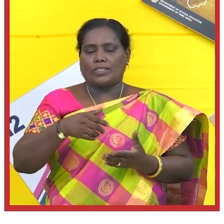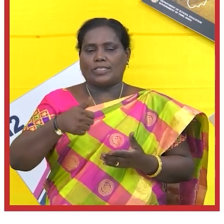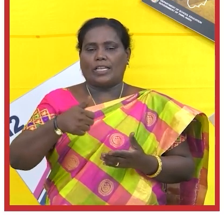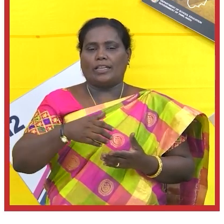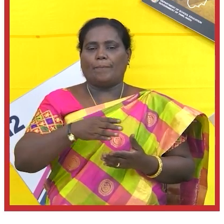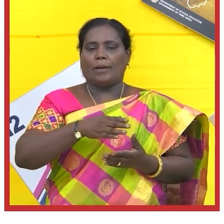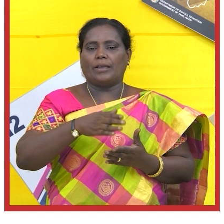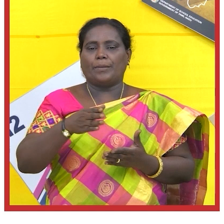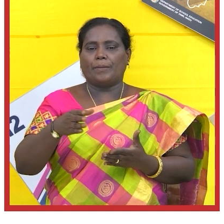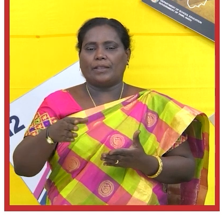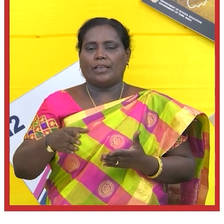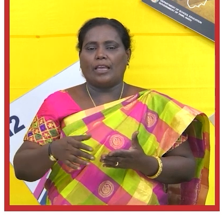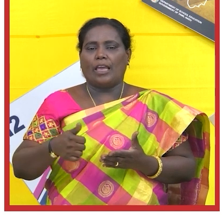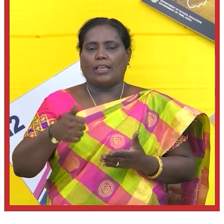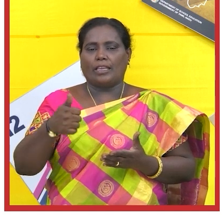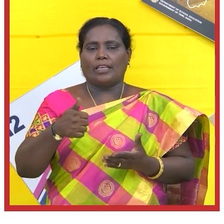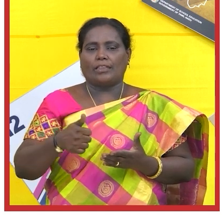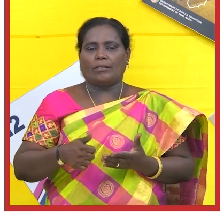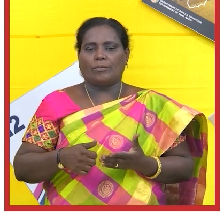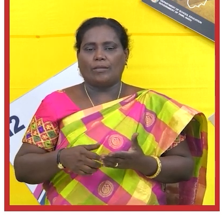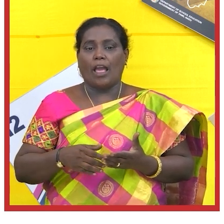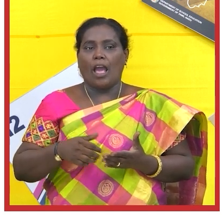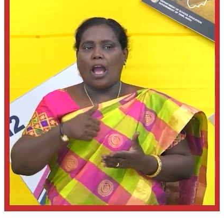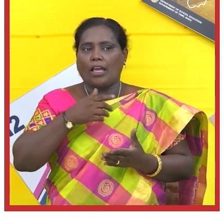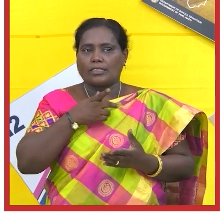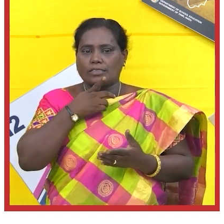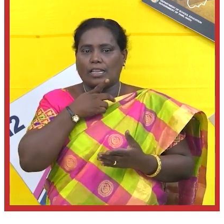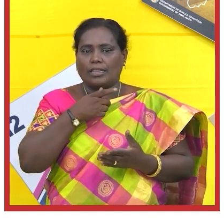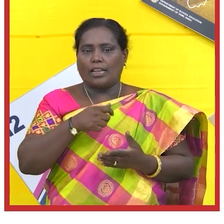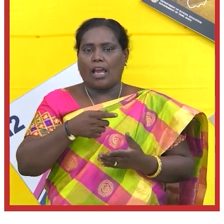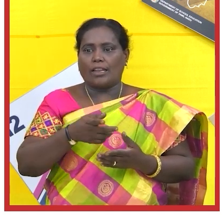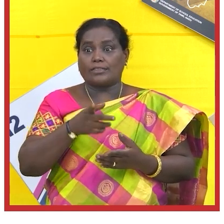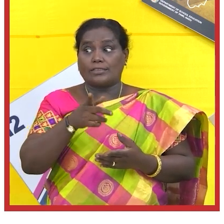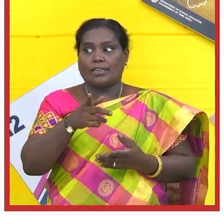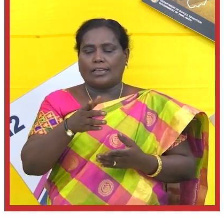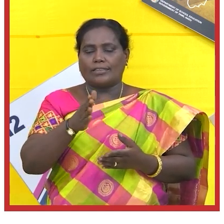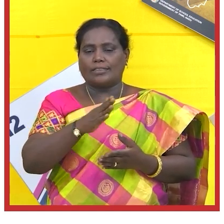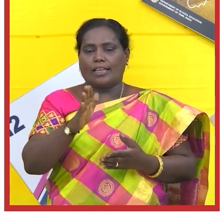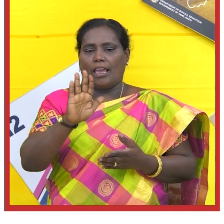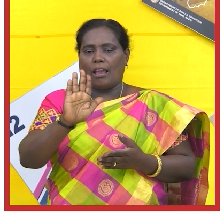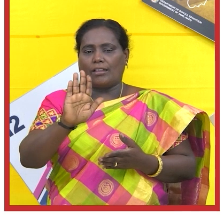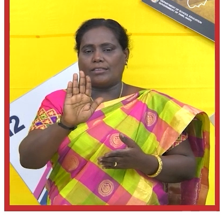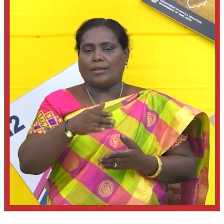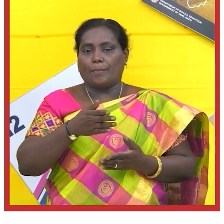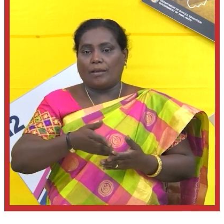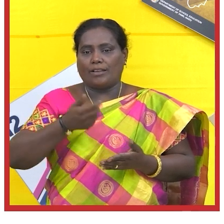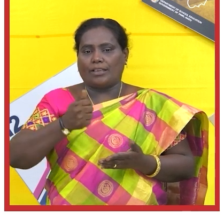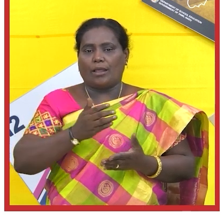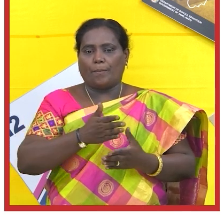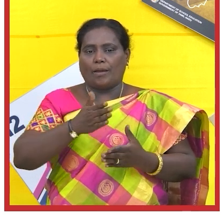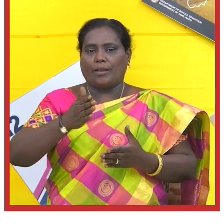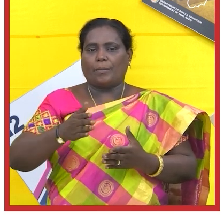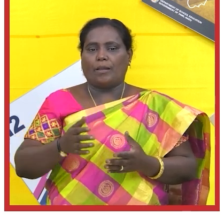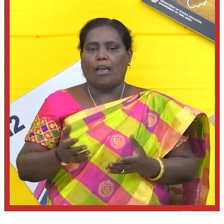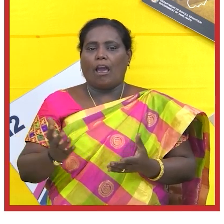காரியம் ஆக அரசியலில் பெண்கள் பங்கேற்கலாம் என்ற ஒரு சட்டத்தை அல்லது பங்கேற்கதை